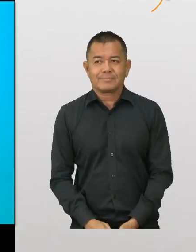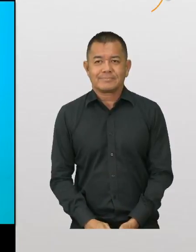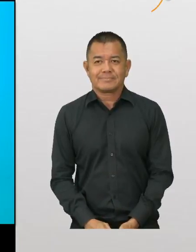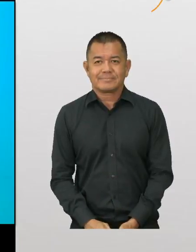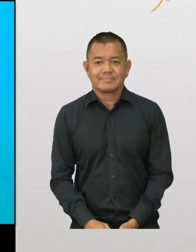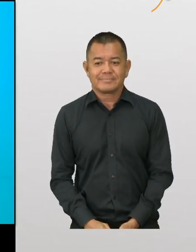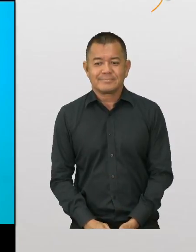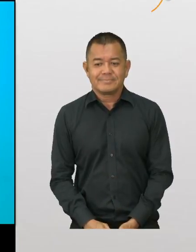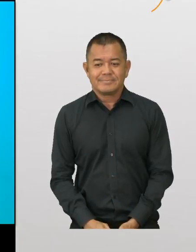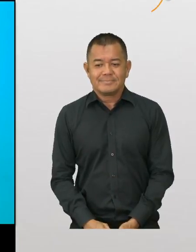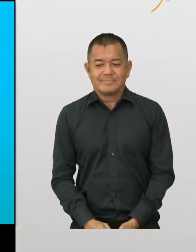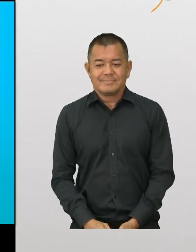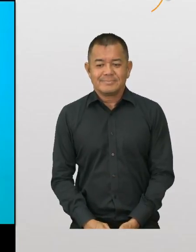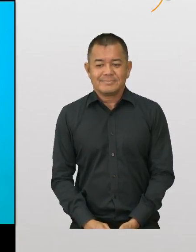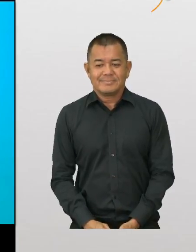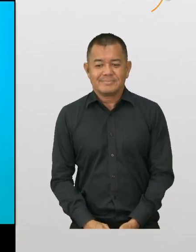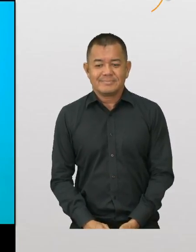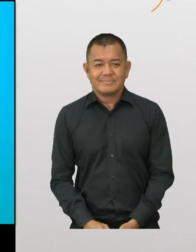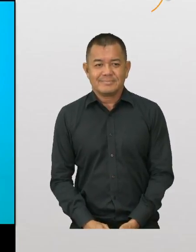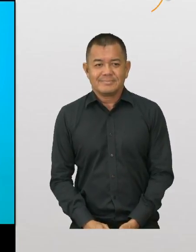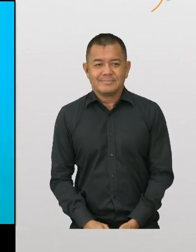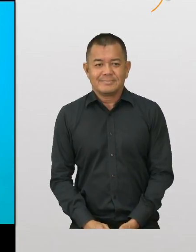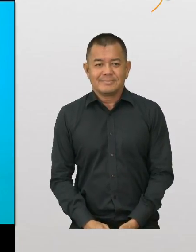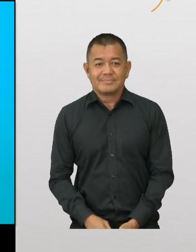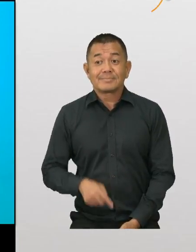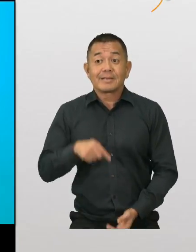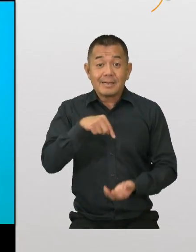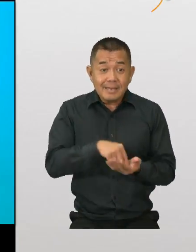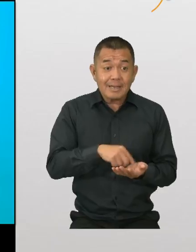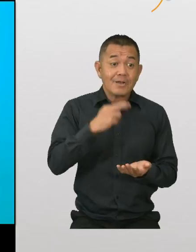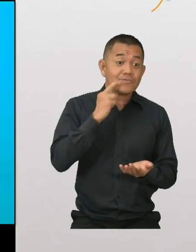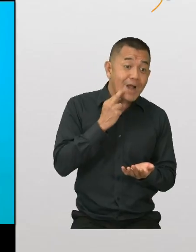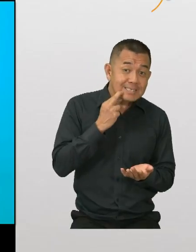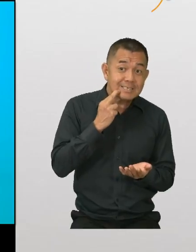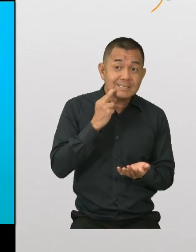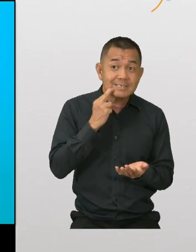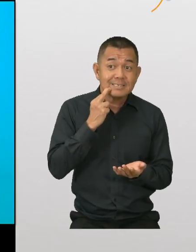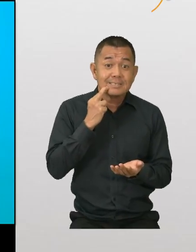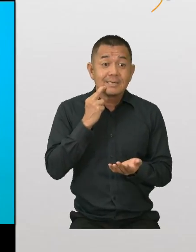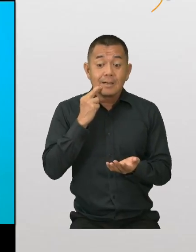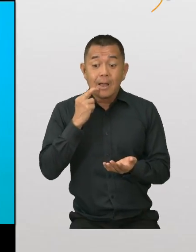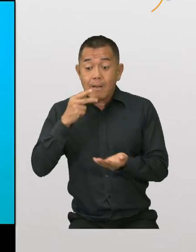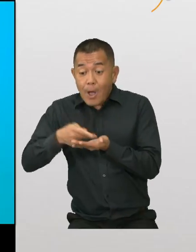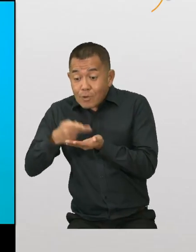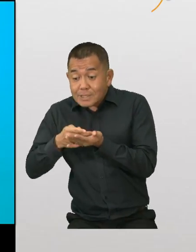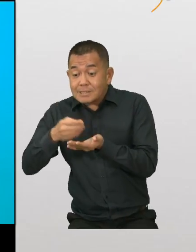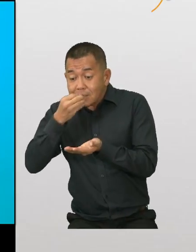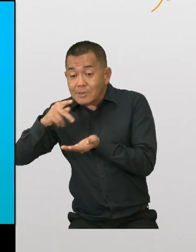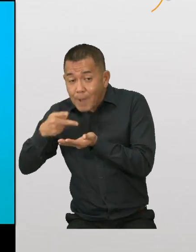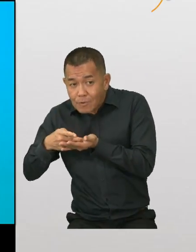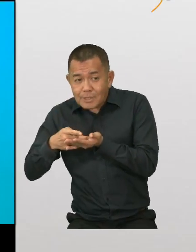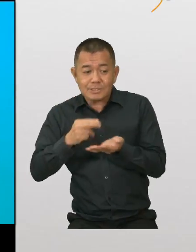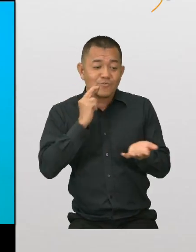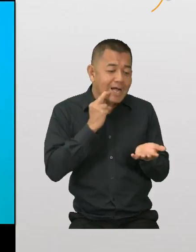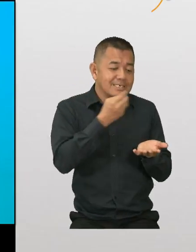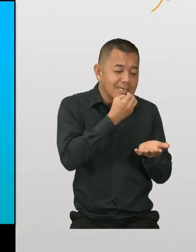有飯食飯。 Have 有粥 rice, 食 eat 粥 rice. Have 係 porridge, eat porridge. Right? 這位可敬的長者提醒 So 我們， this